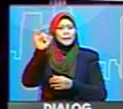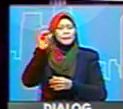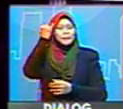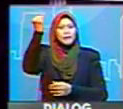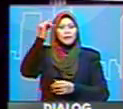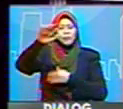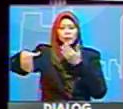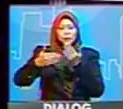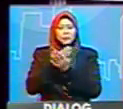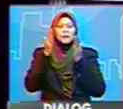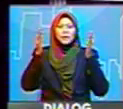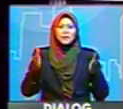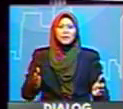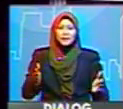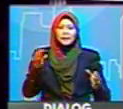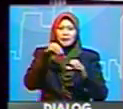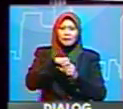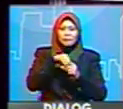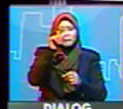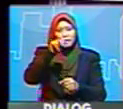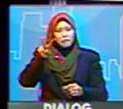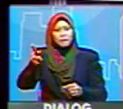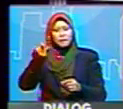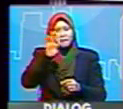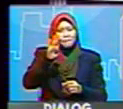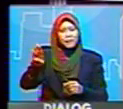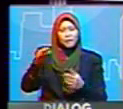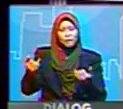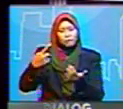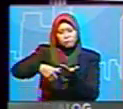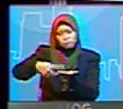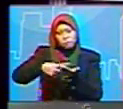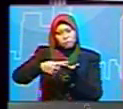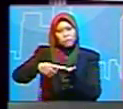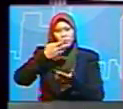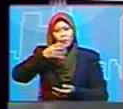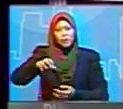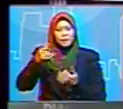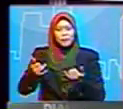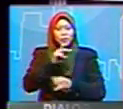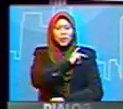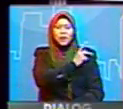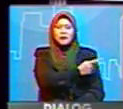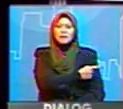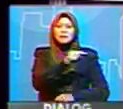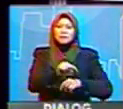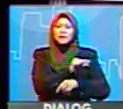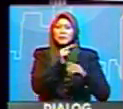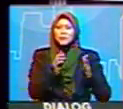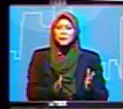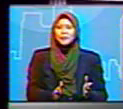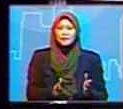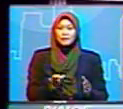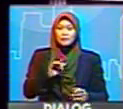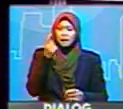mana semua orang pada hari ini dalam media sosial di mana-mana bercakap tentang kuasa pengguna tapi